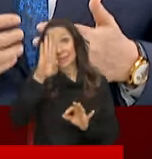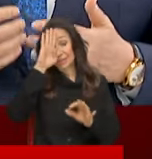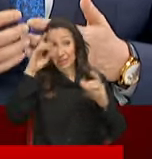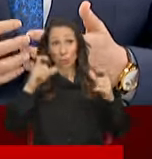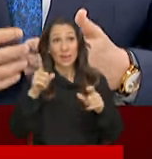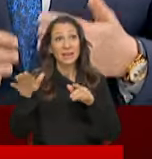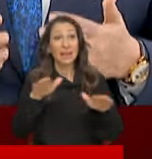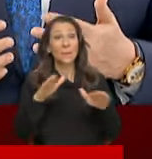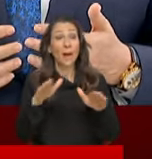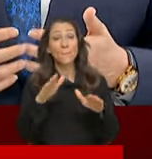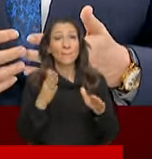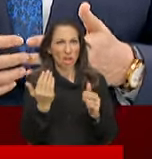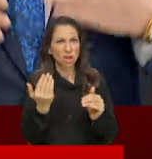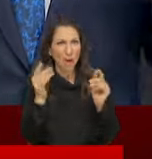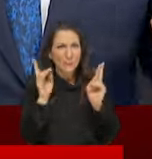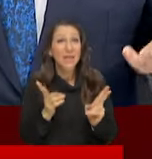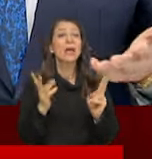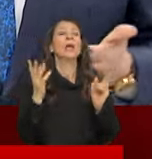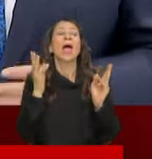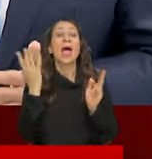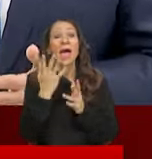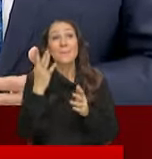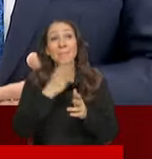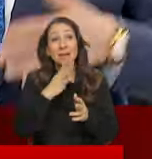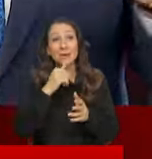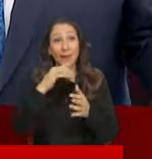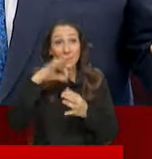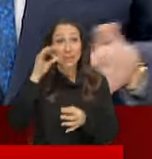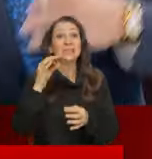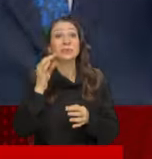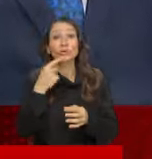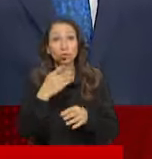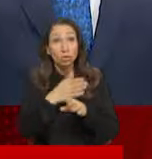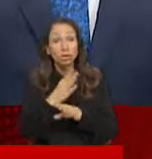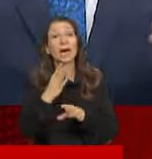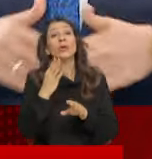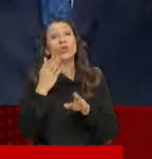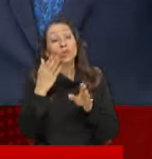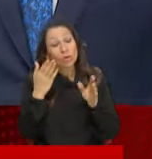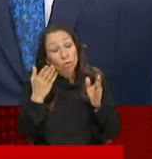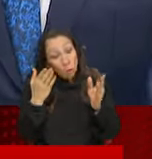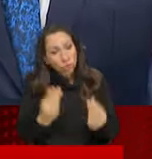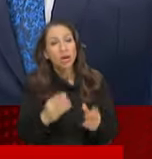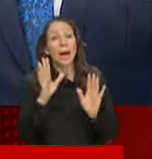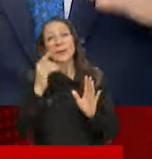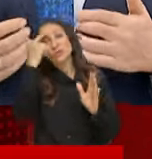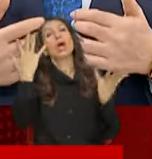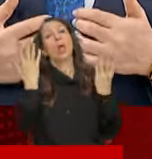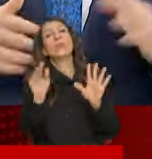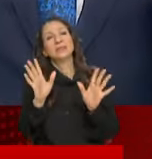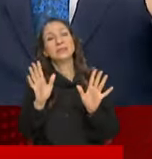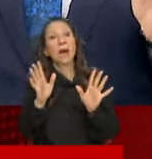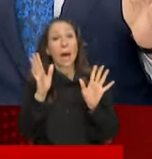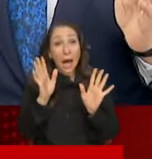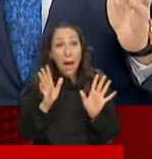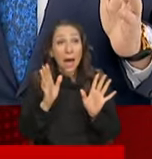İstanbul bir depremle yüzleşecek mi eğer bilim adamlarının söyledikleri doğruysa yüzleşecek ha inşallah Yüzleşme İnşallah yaşamaz yüzleşecek